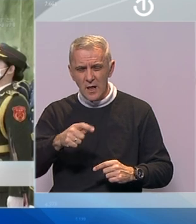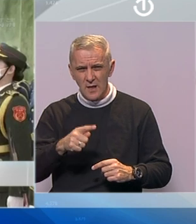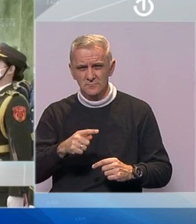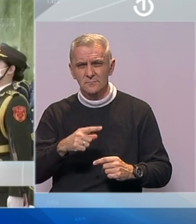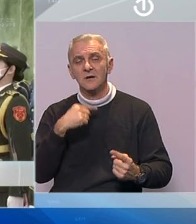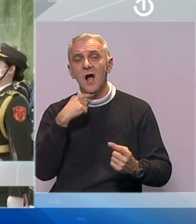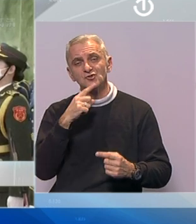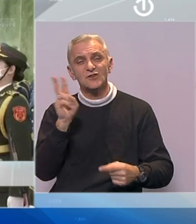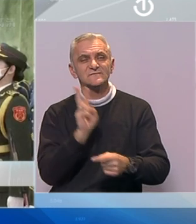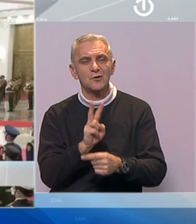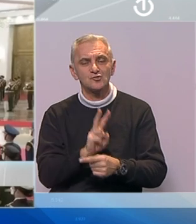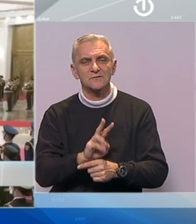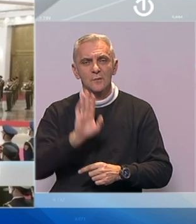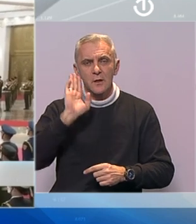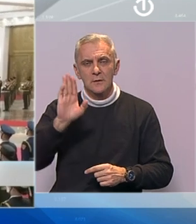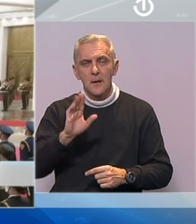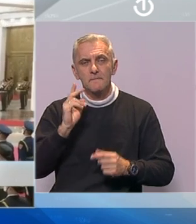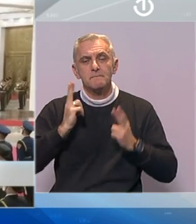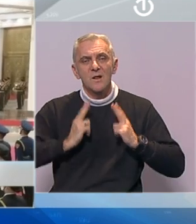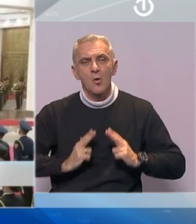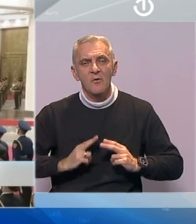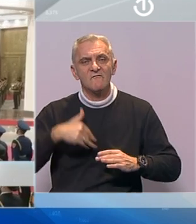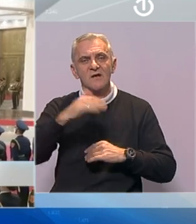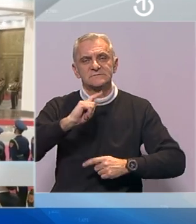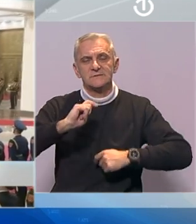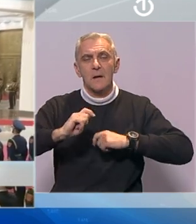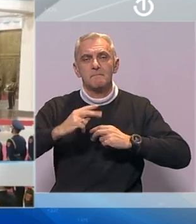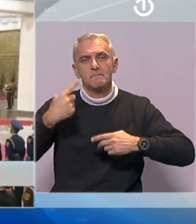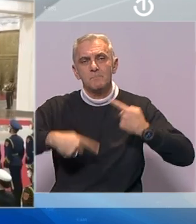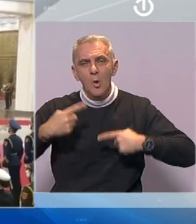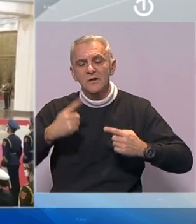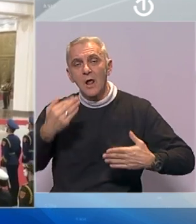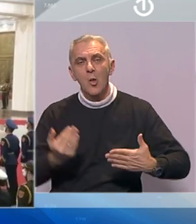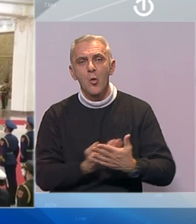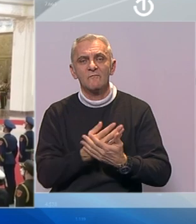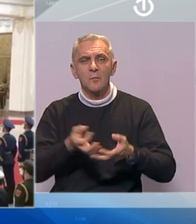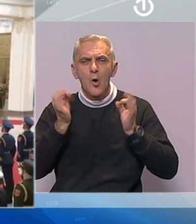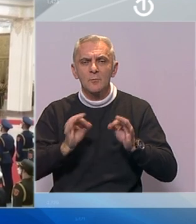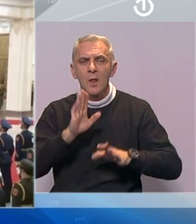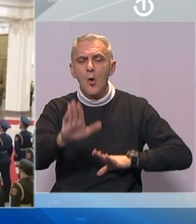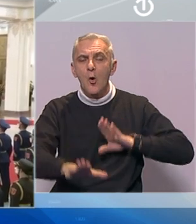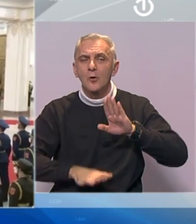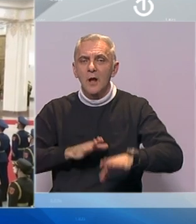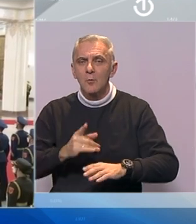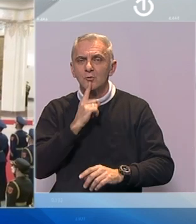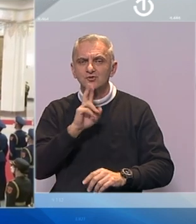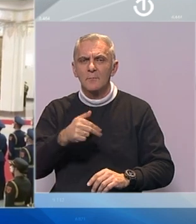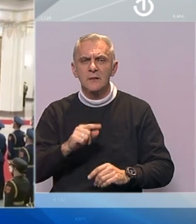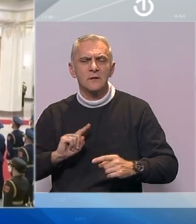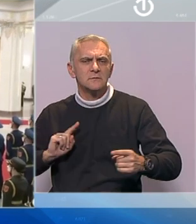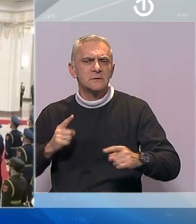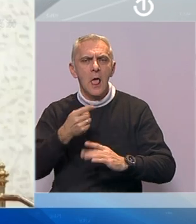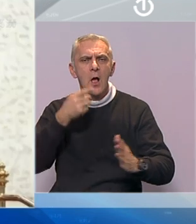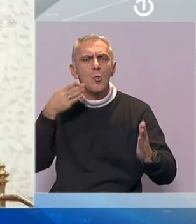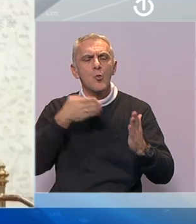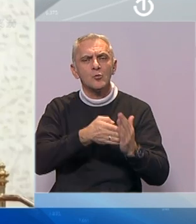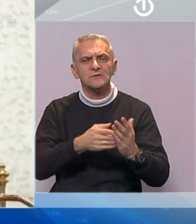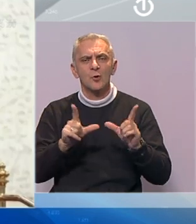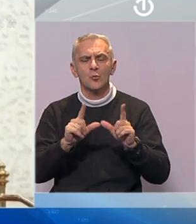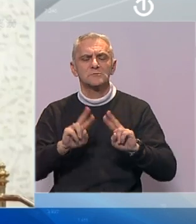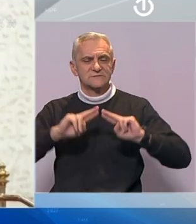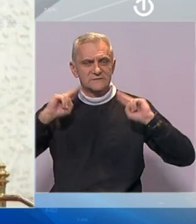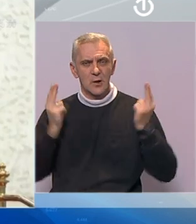nazvao svjedočanstvom njene miroljubive vanjske politike te novim i originalnim korakom koji će imati dalekosežan uticaj